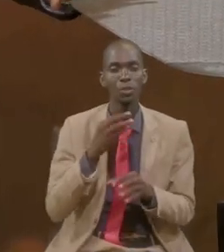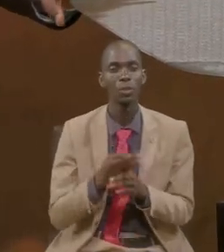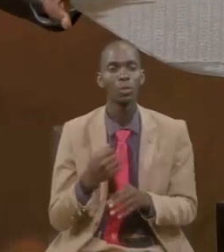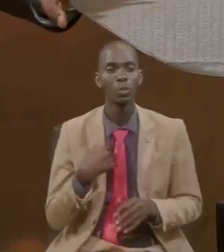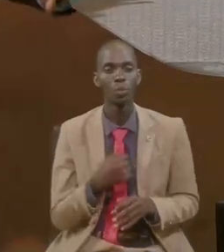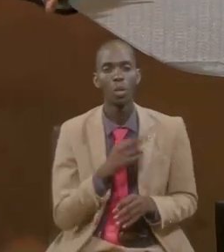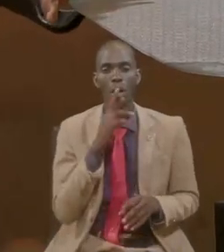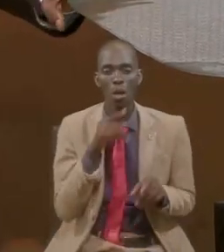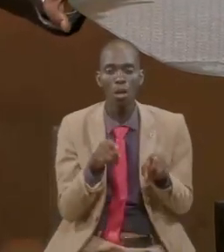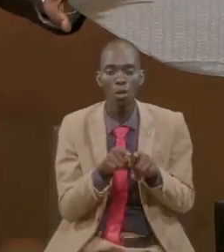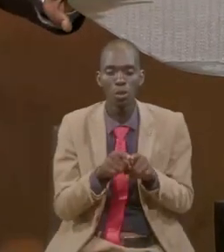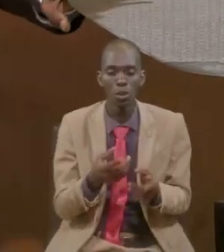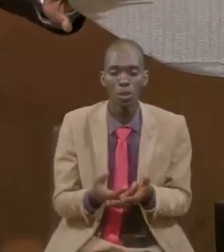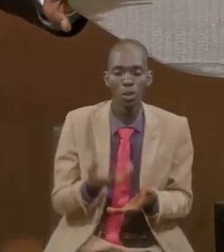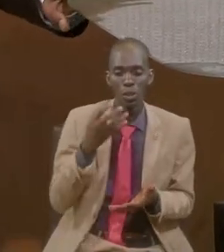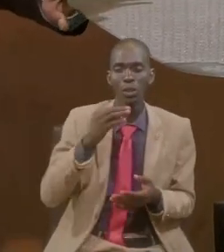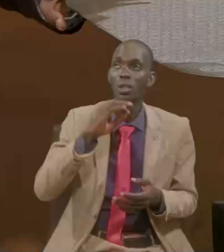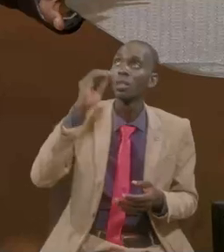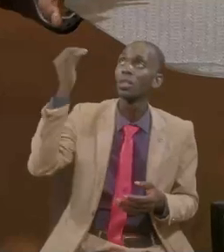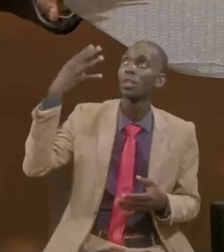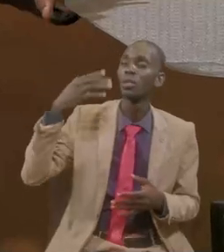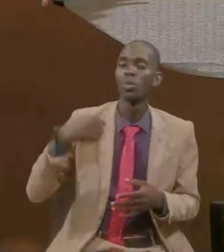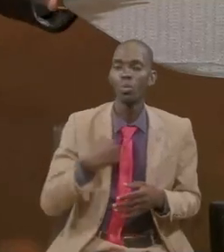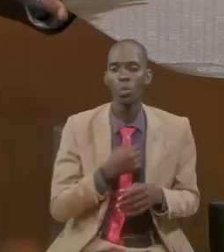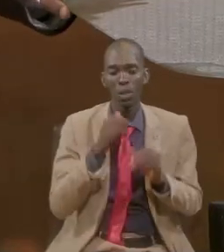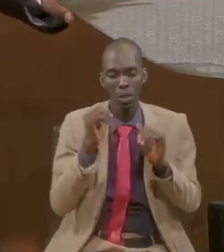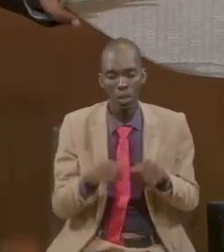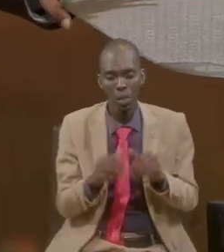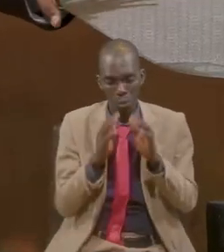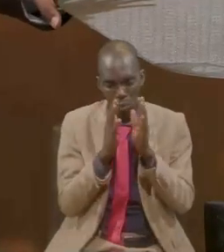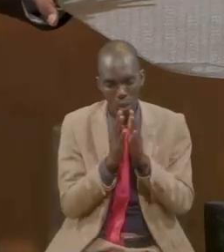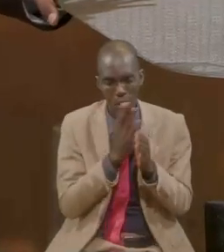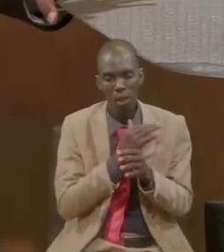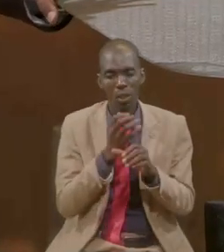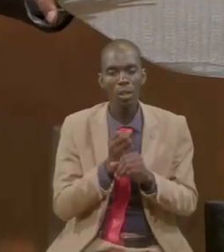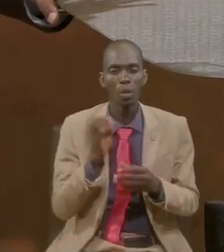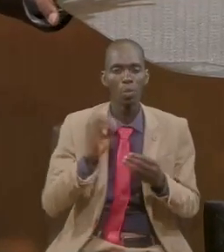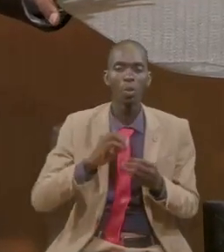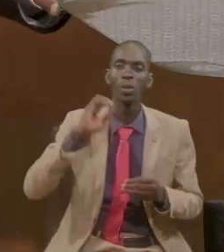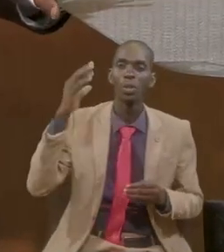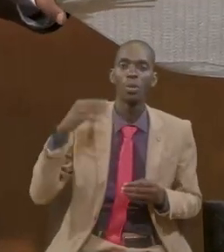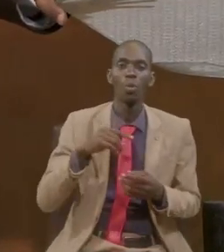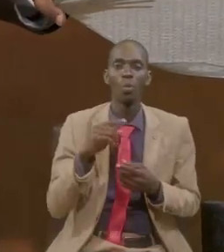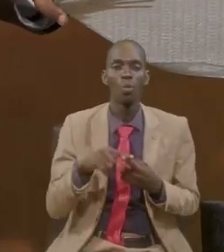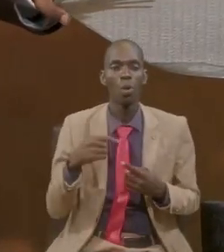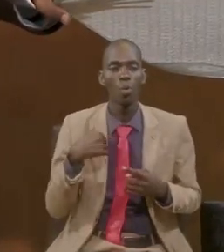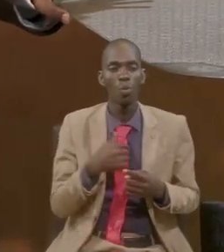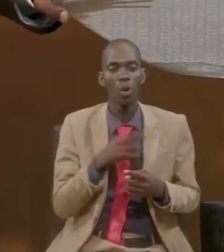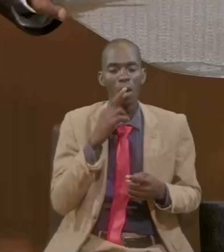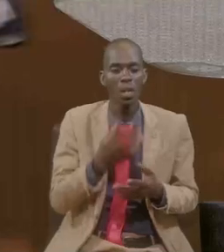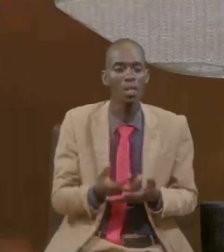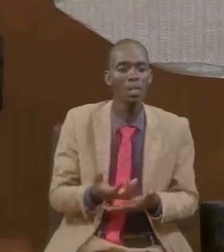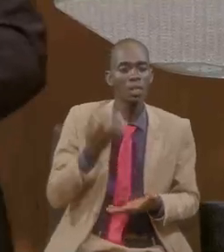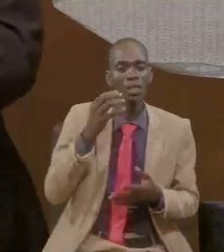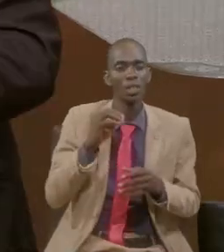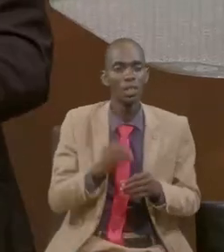nous sommes riches en la grâce, parce que vous pouvez prier et on aura plus de grâce. Si on